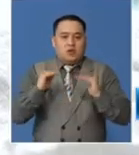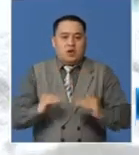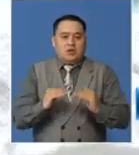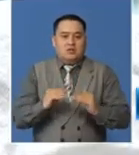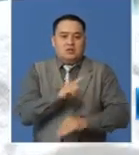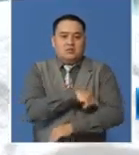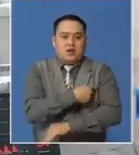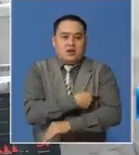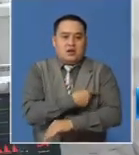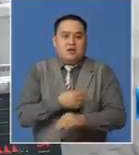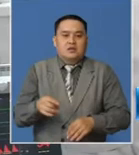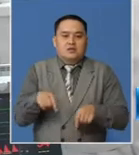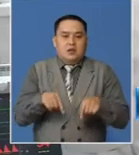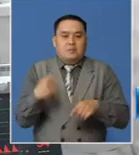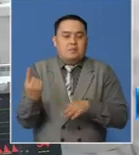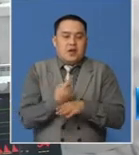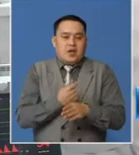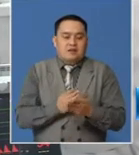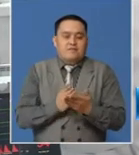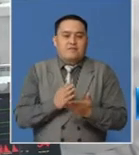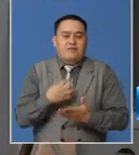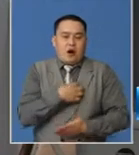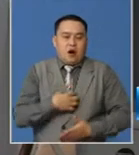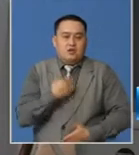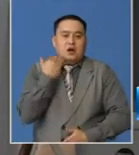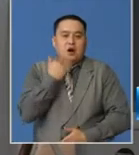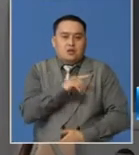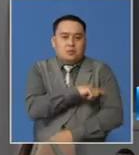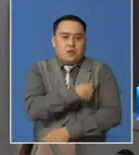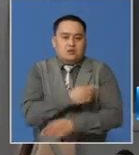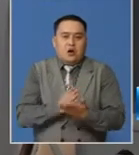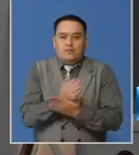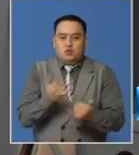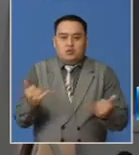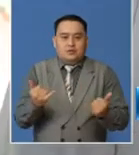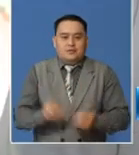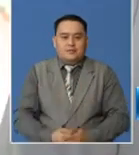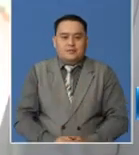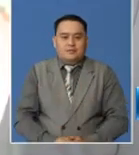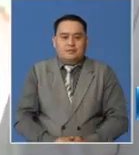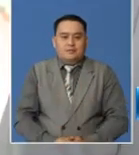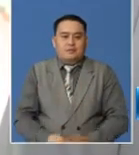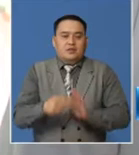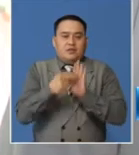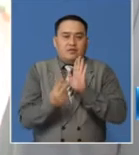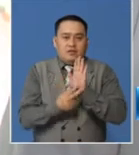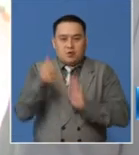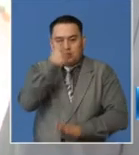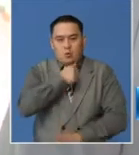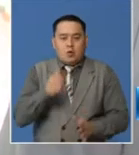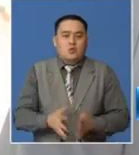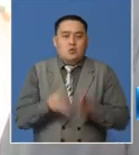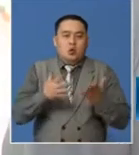смертности в районе. Здесь первостепенную роль играет качество медицинского обслуживания. 2018 год для нас был